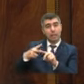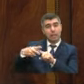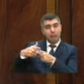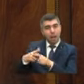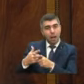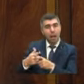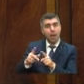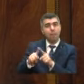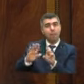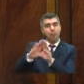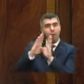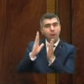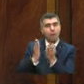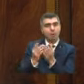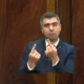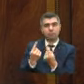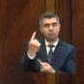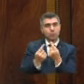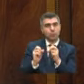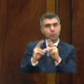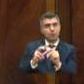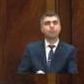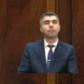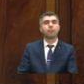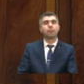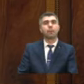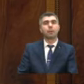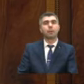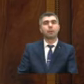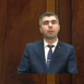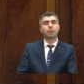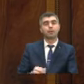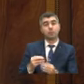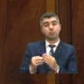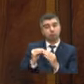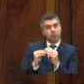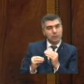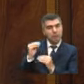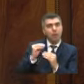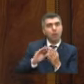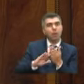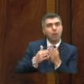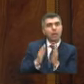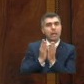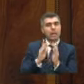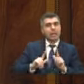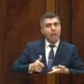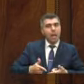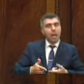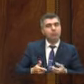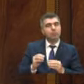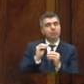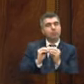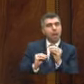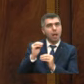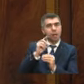في اغلب القطاعات الصناعيه كتحسن. ف شي حاجه اخرى نحسنوها، المؤشرات على مستوى التعليم ايضا تتحسن، وان